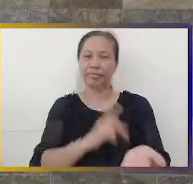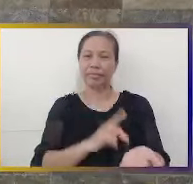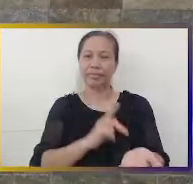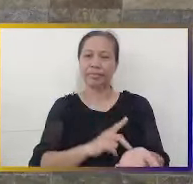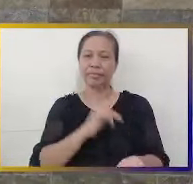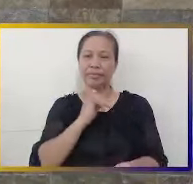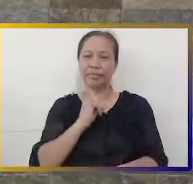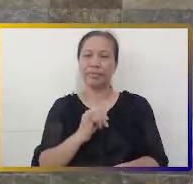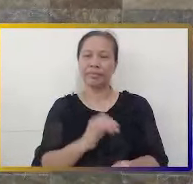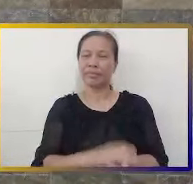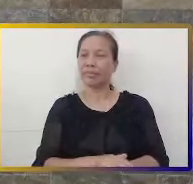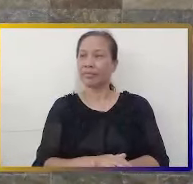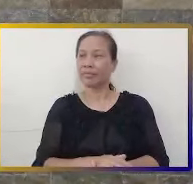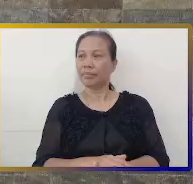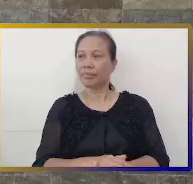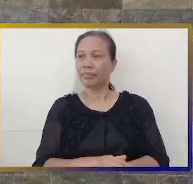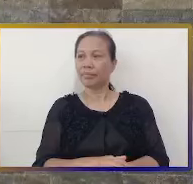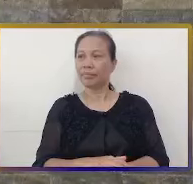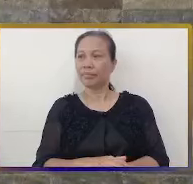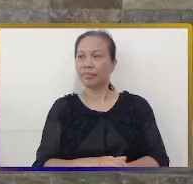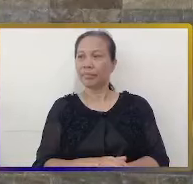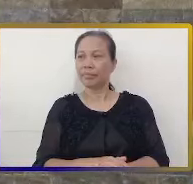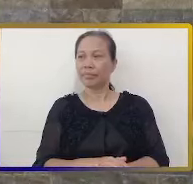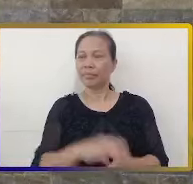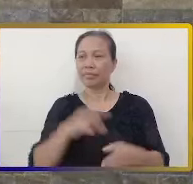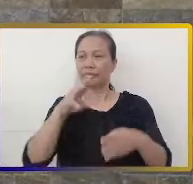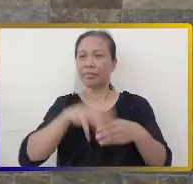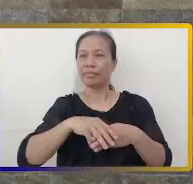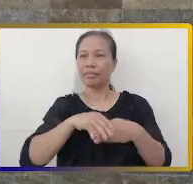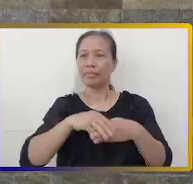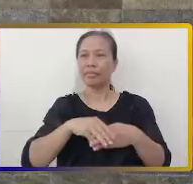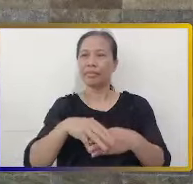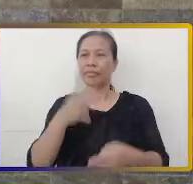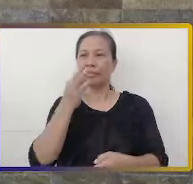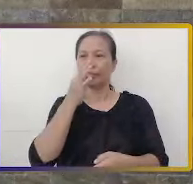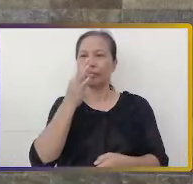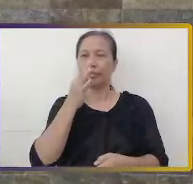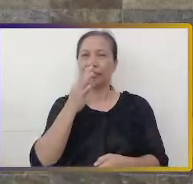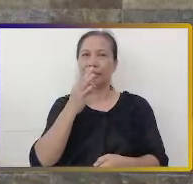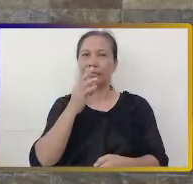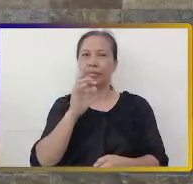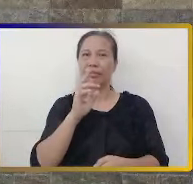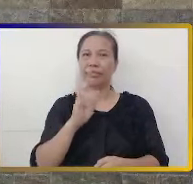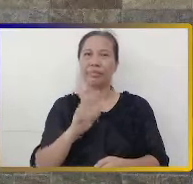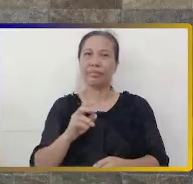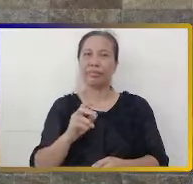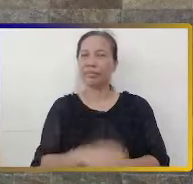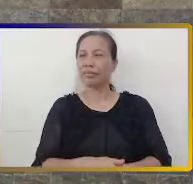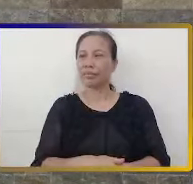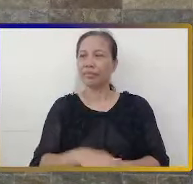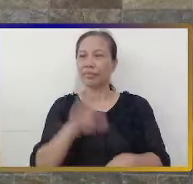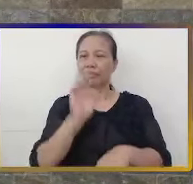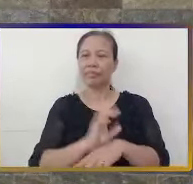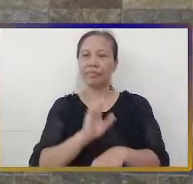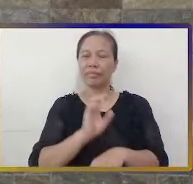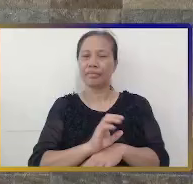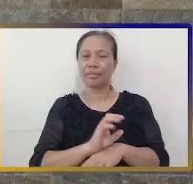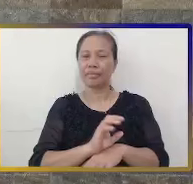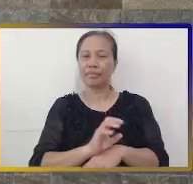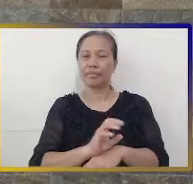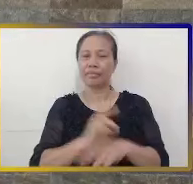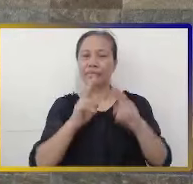is ang ang ang ang meet ang mga pangangailangan sa iglesya